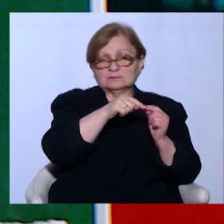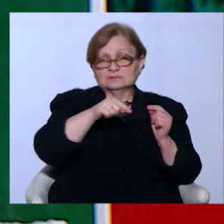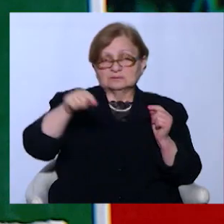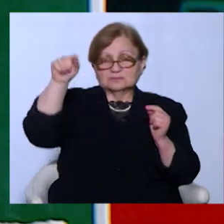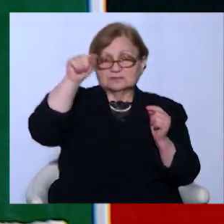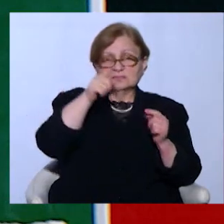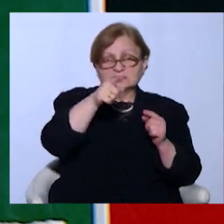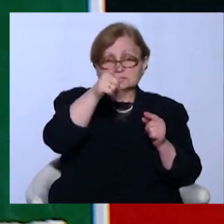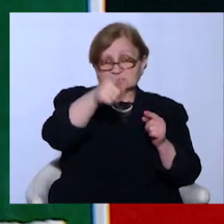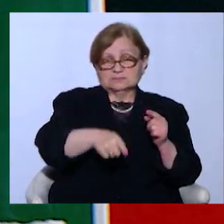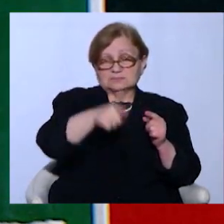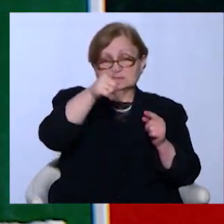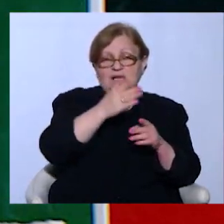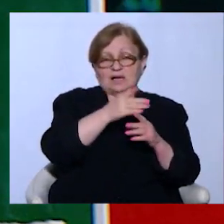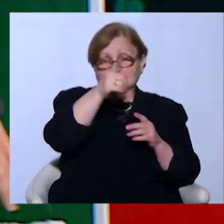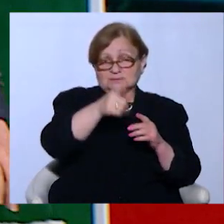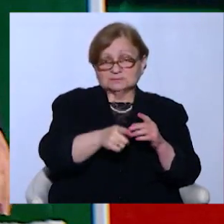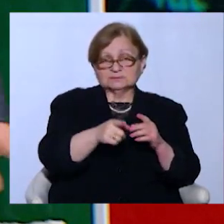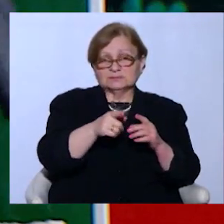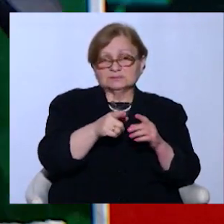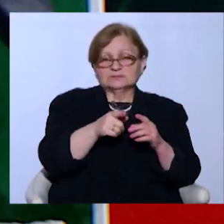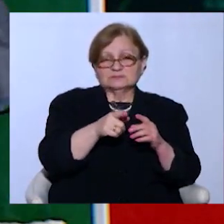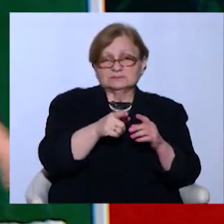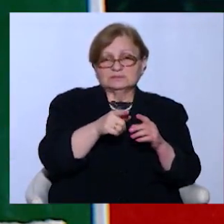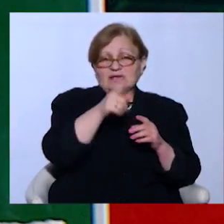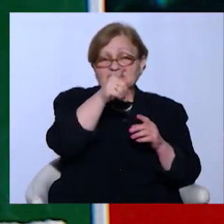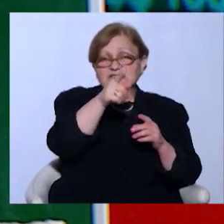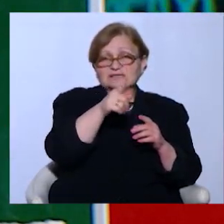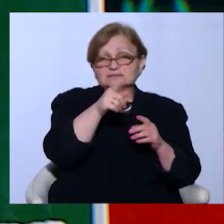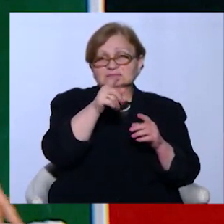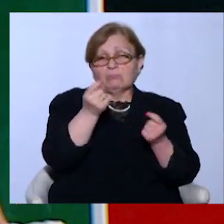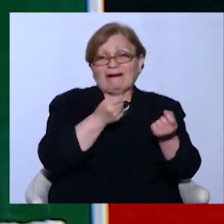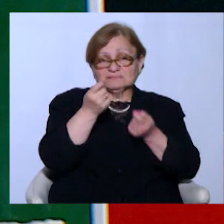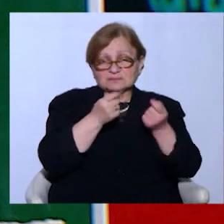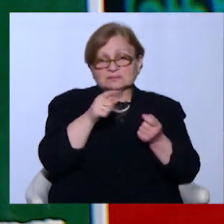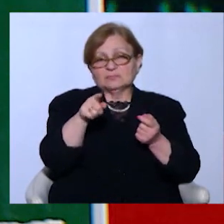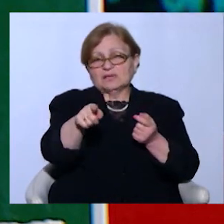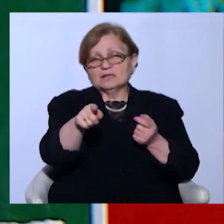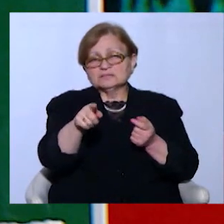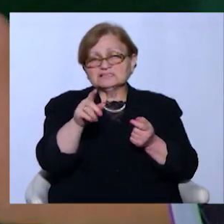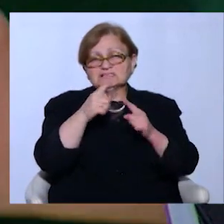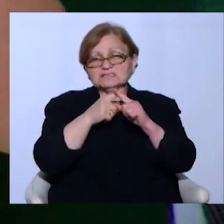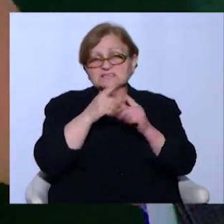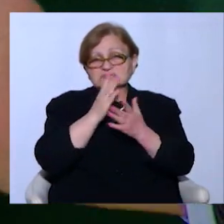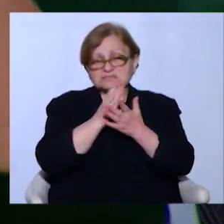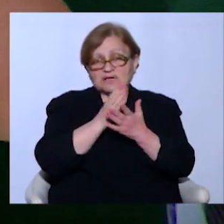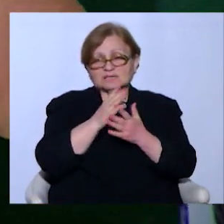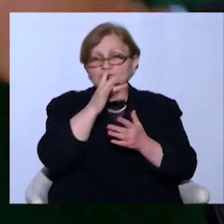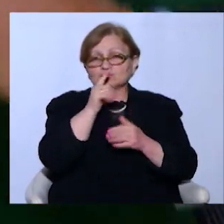ბაქტერიების რაოდენობა, ამას აღნიშნედა. X-ი არის დრო დღეებში. აი დრო ის ერთეული